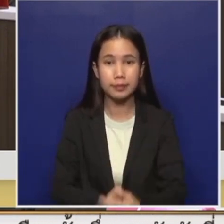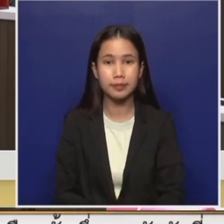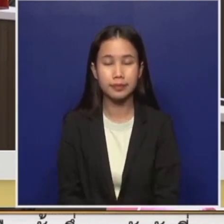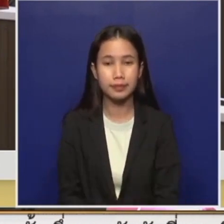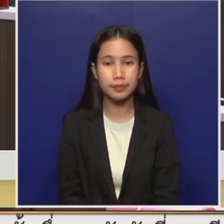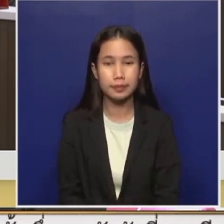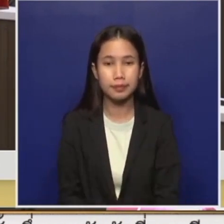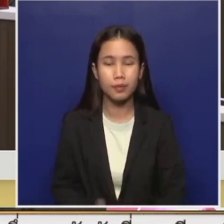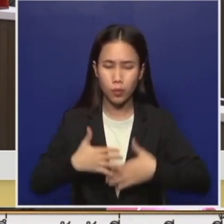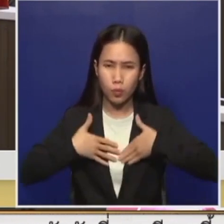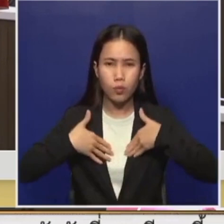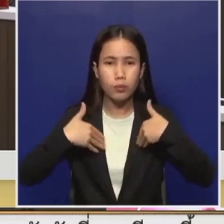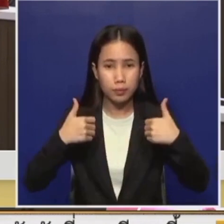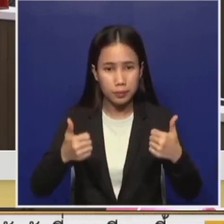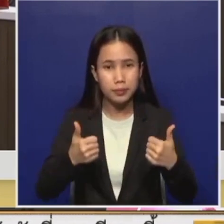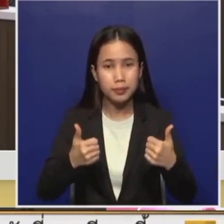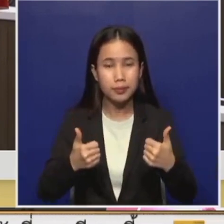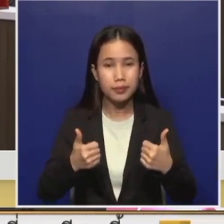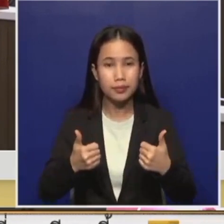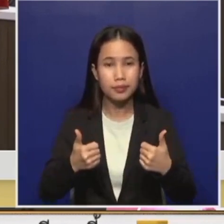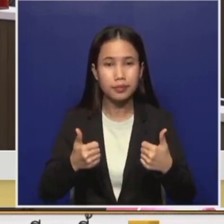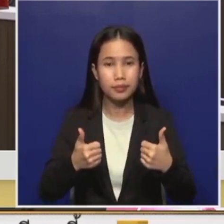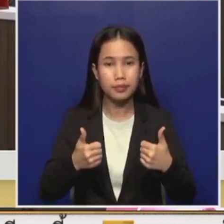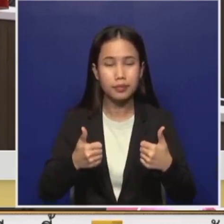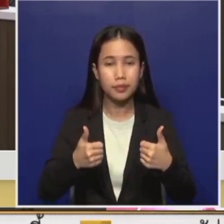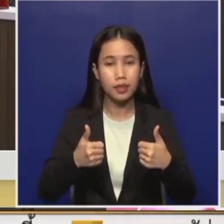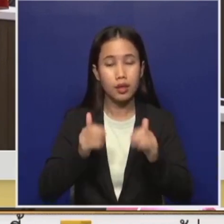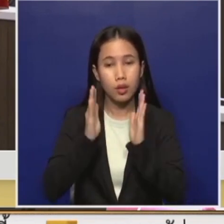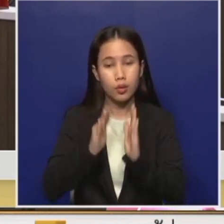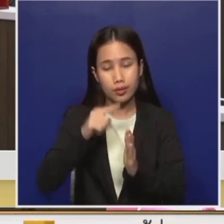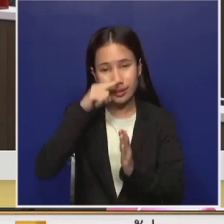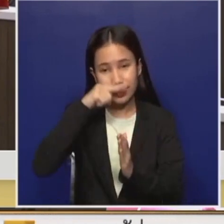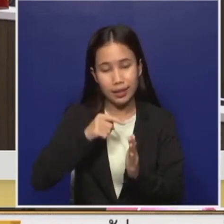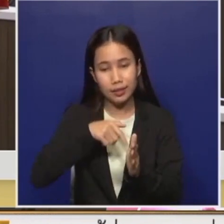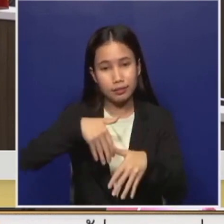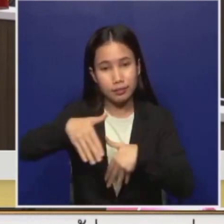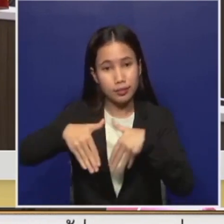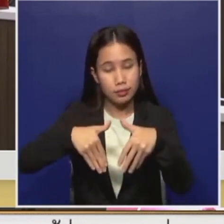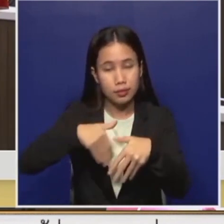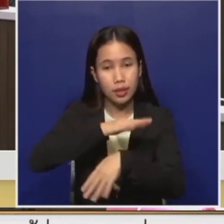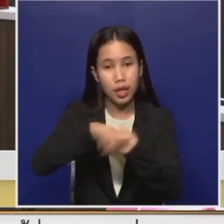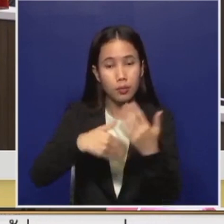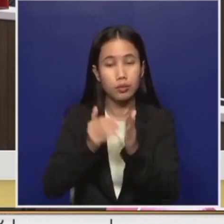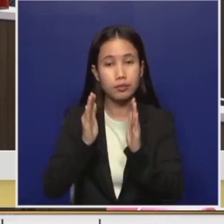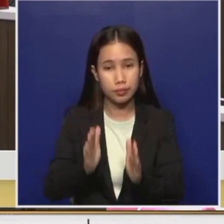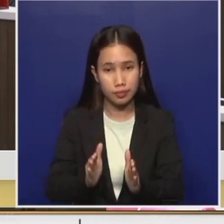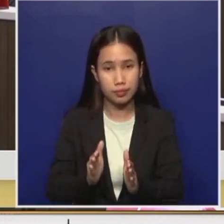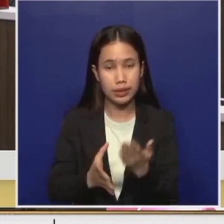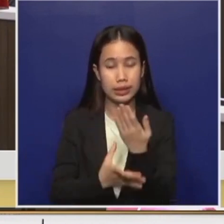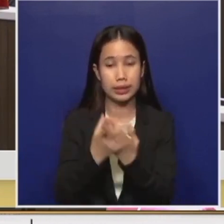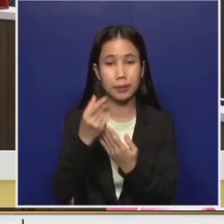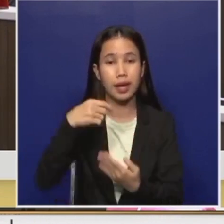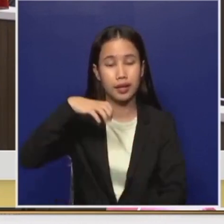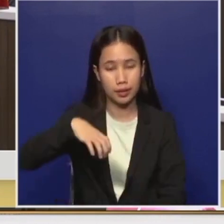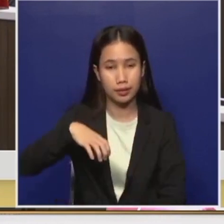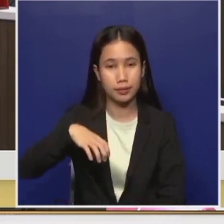มีความผาสุขพี่น้ประชาชนมสักมสีและก็ที่สภาหแงนี้ท